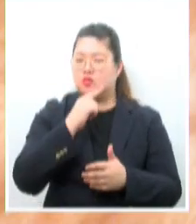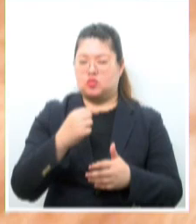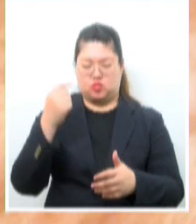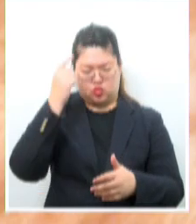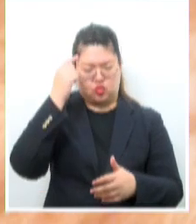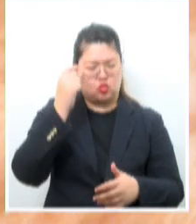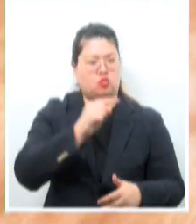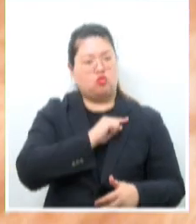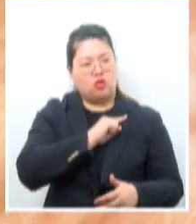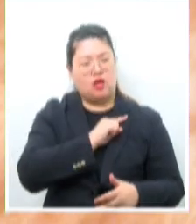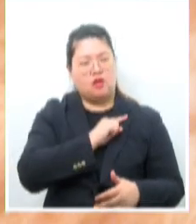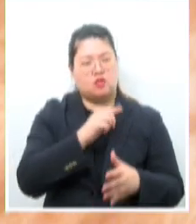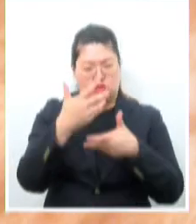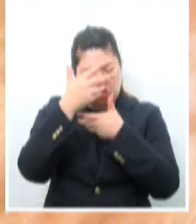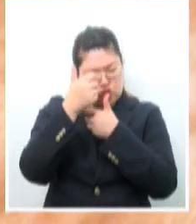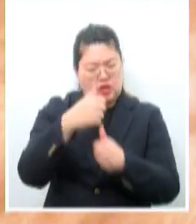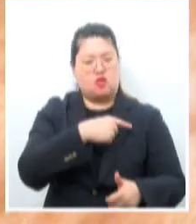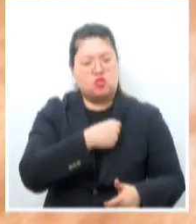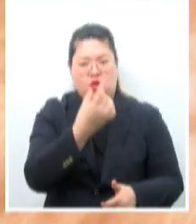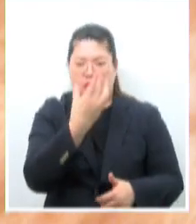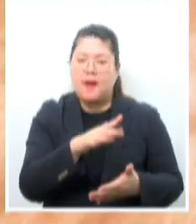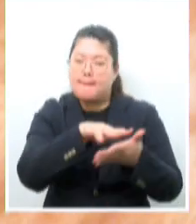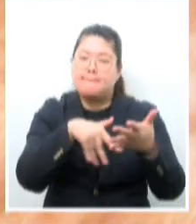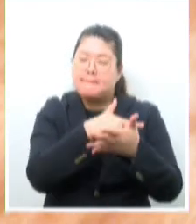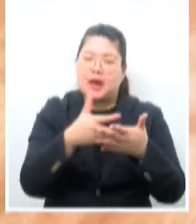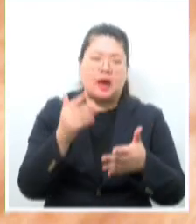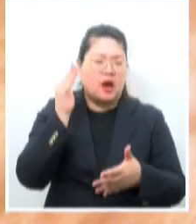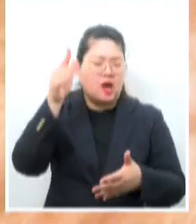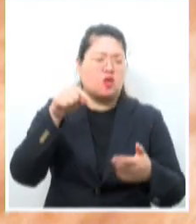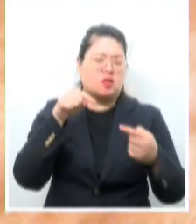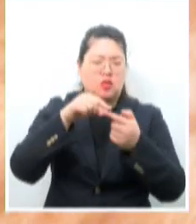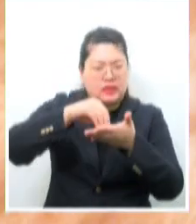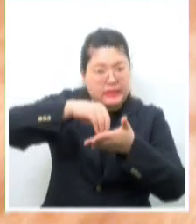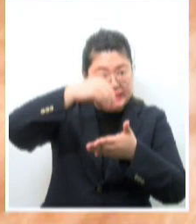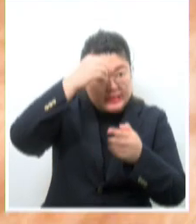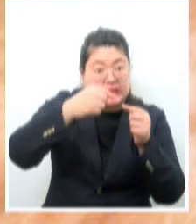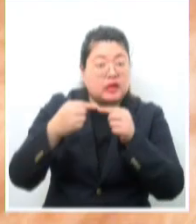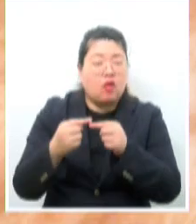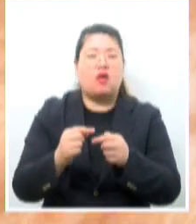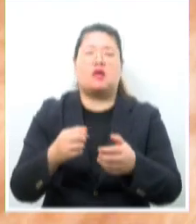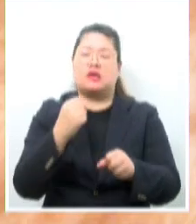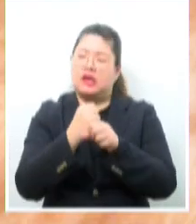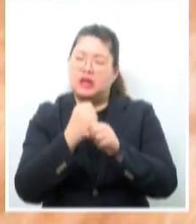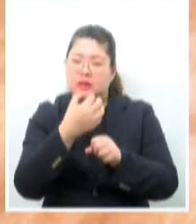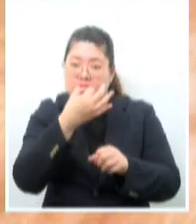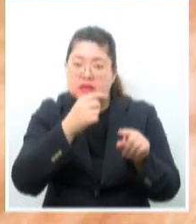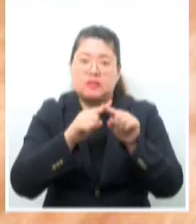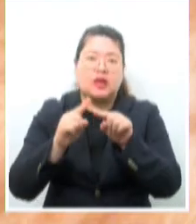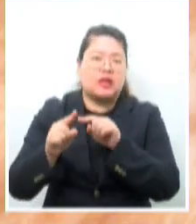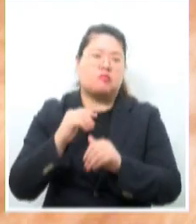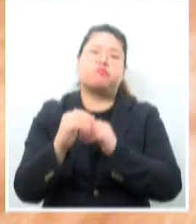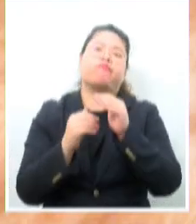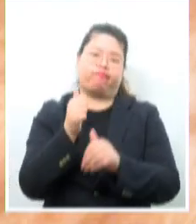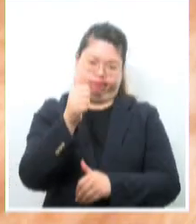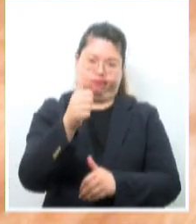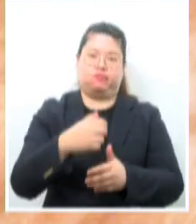ตัวตนที่เร็วมากแค่ไหนการวางแผนอนาคตในเรื่องของการศึกษาต่อหรือว่าการประกอบอาชีพก็จะเร็วมากขึ้นเท่